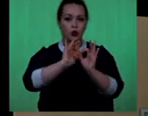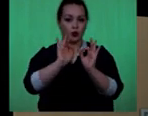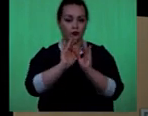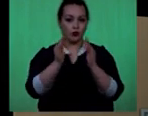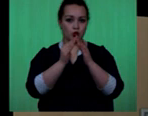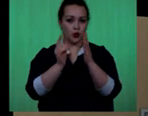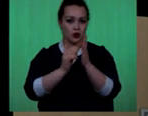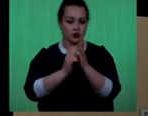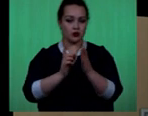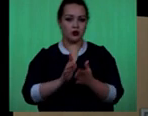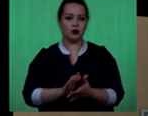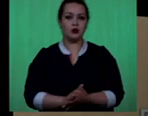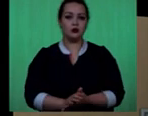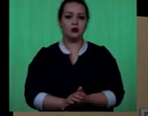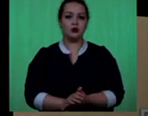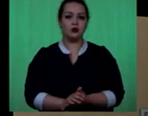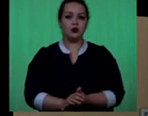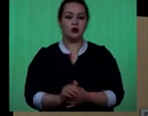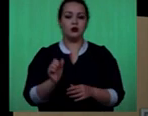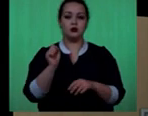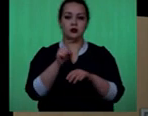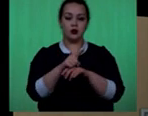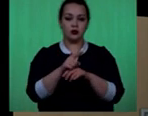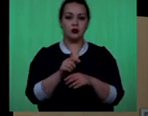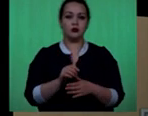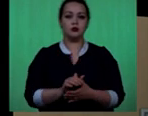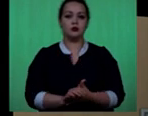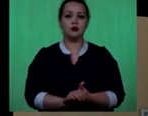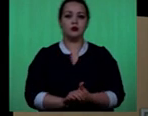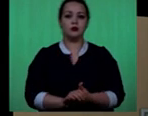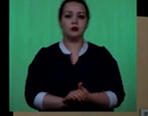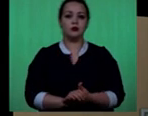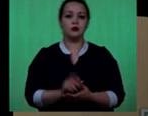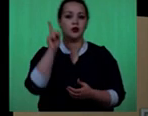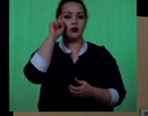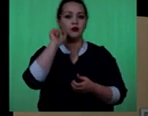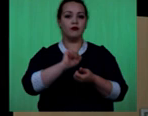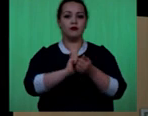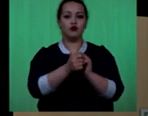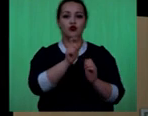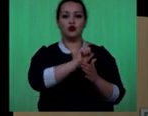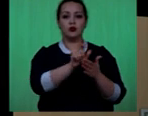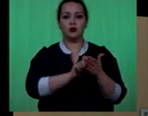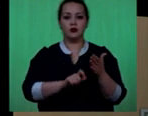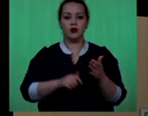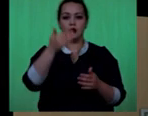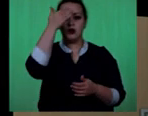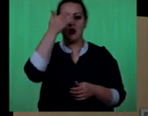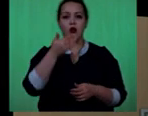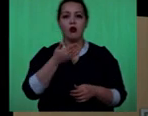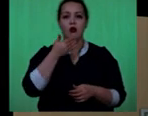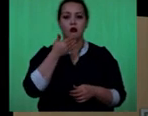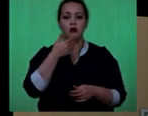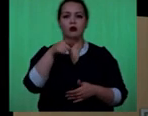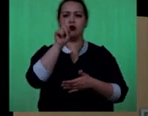домашнее задание на дом ребята вам было дано выучить наизусть стихотворение лето я